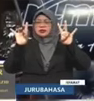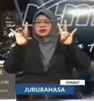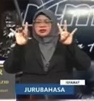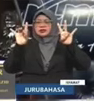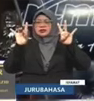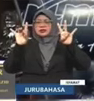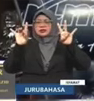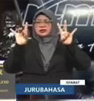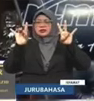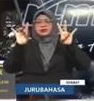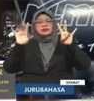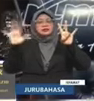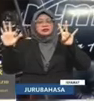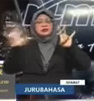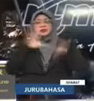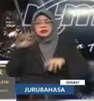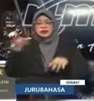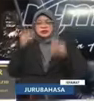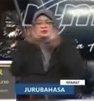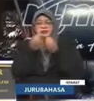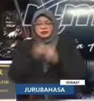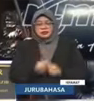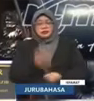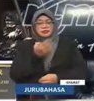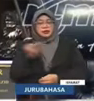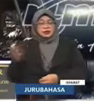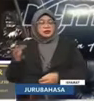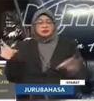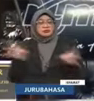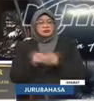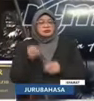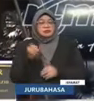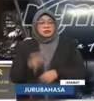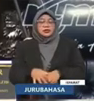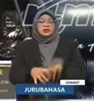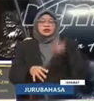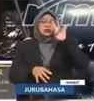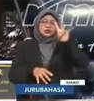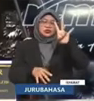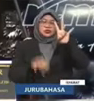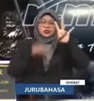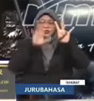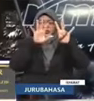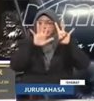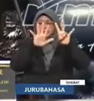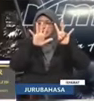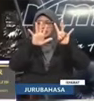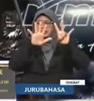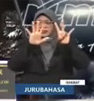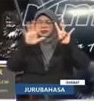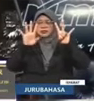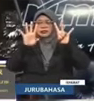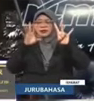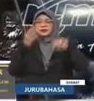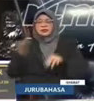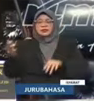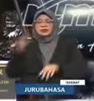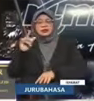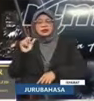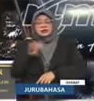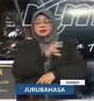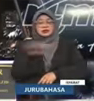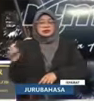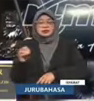2850 Rima dengan jumlah barang rampasan sebanyak 7544 barang